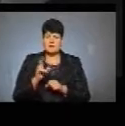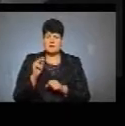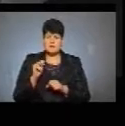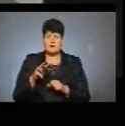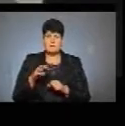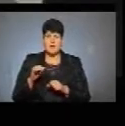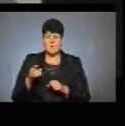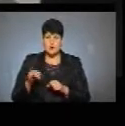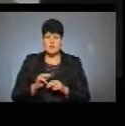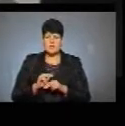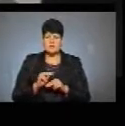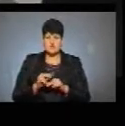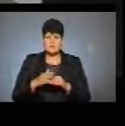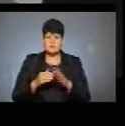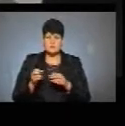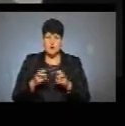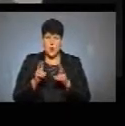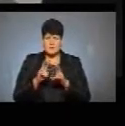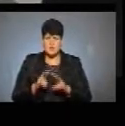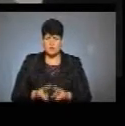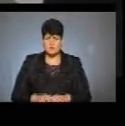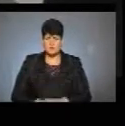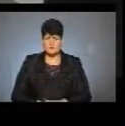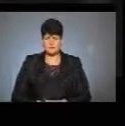та навчає фахівців обстежувати на ньому.